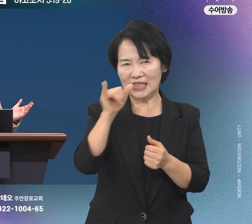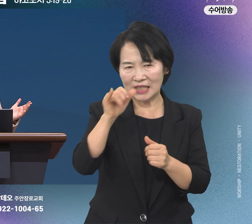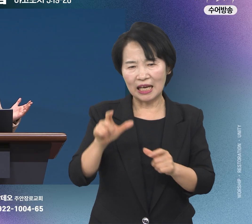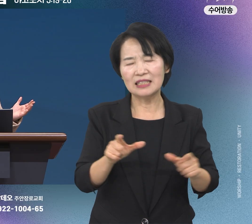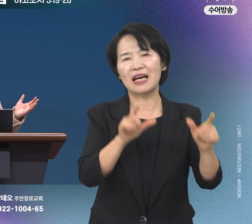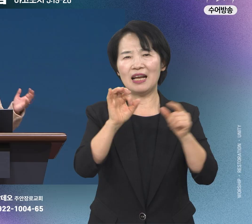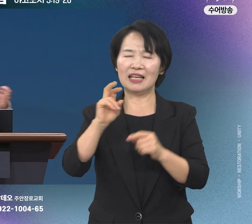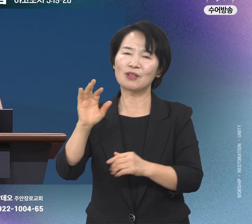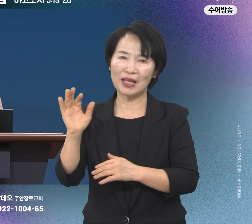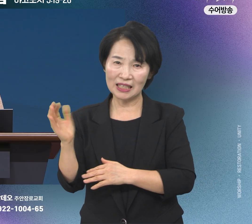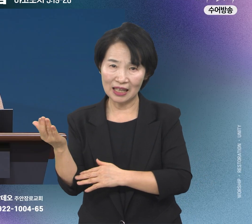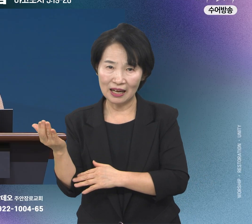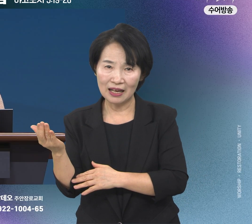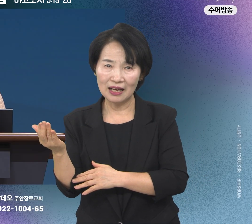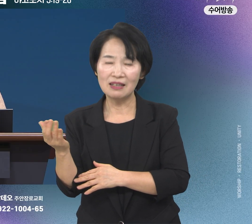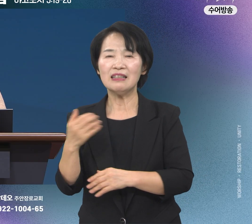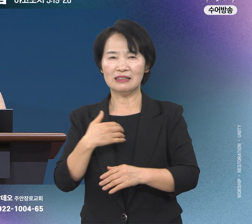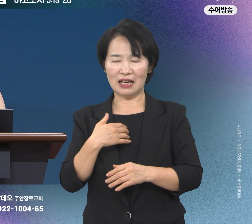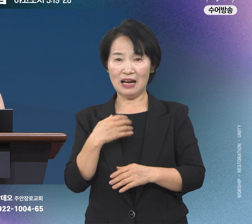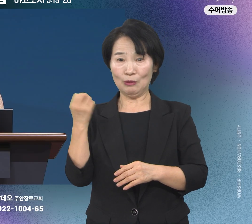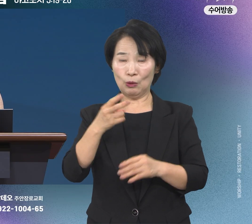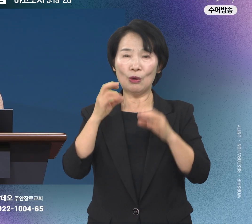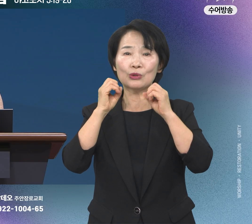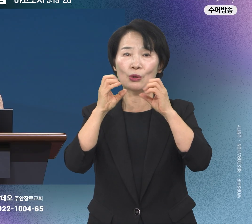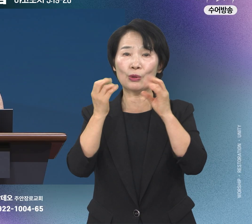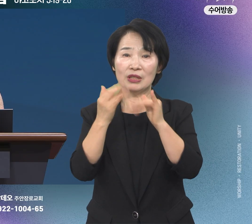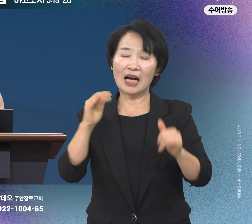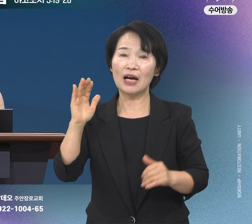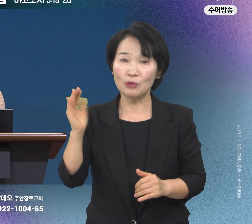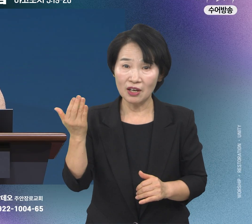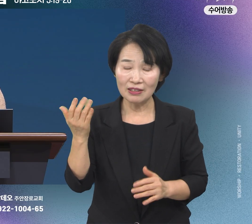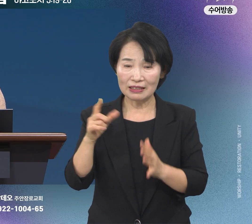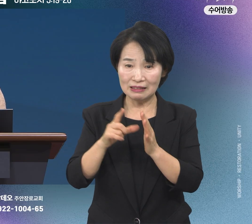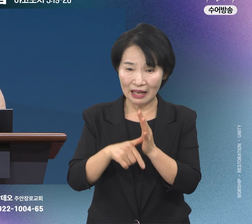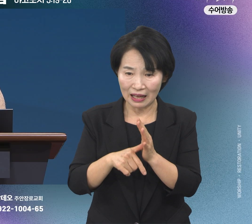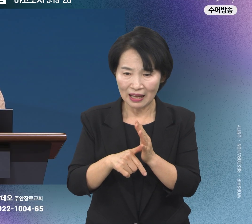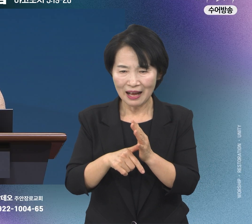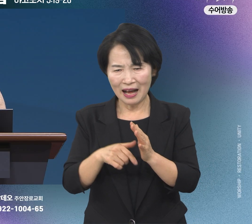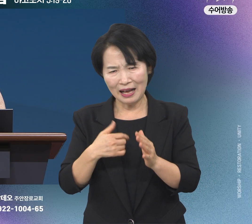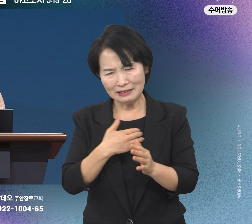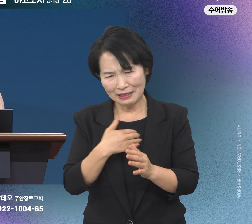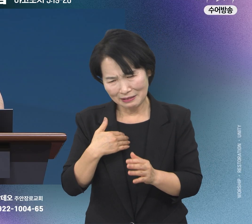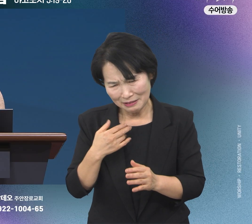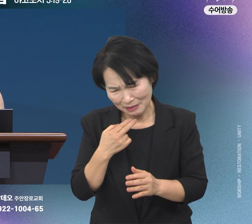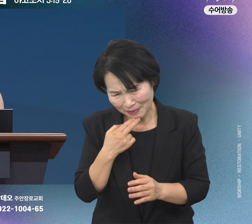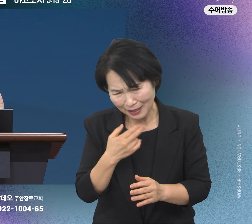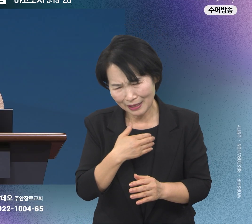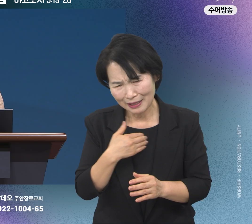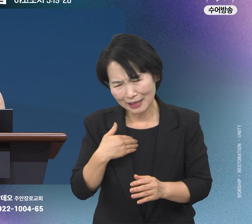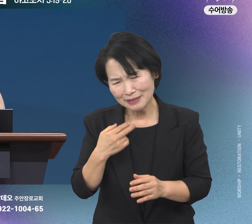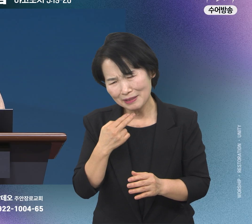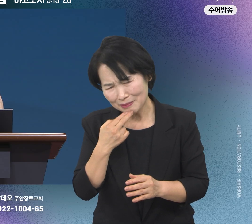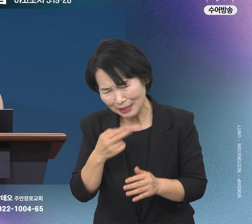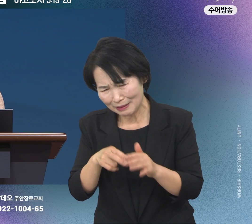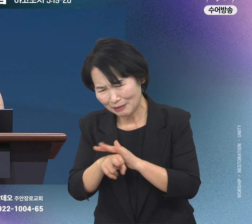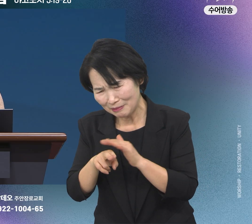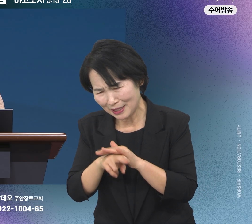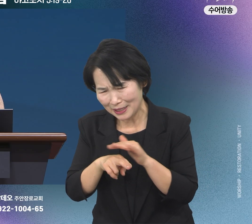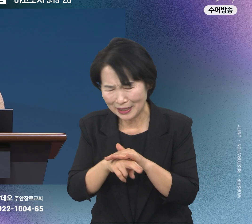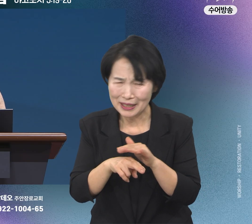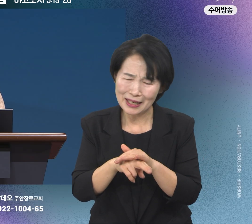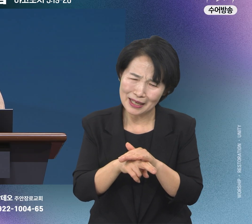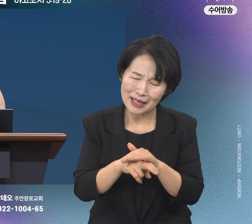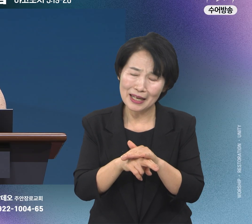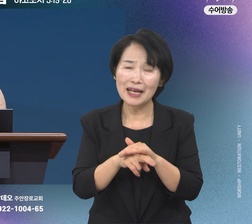이후에 말씀 전하는 길로 부르셨을 때도 하나님 정말 이 길만큼은 가고 싶지 않습니다. 수도 없이 도망쳤습니다. 이단